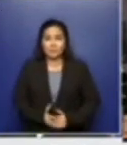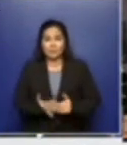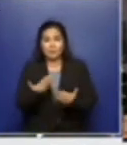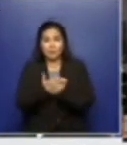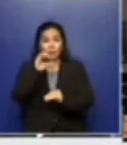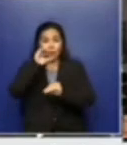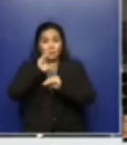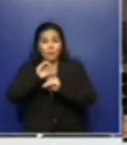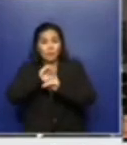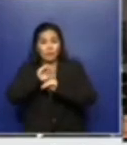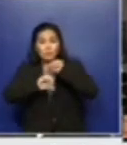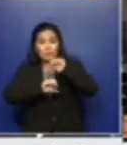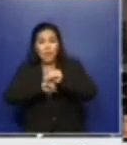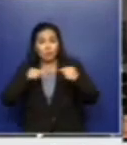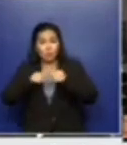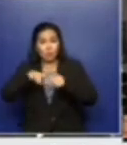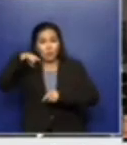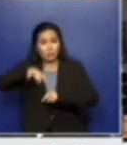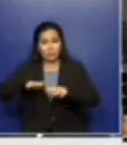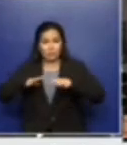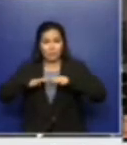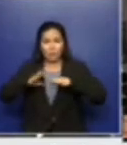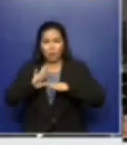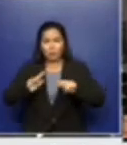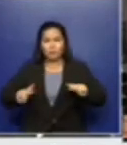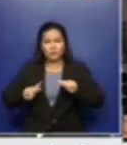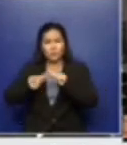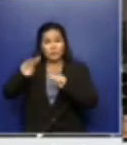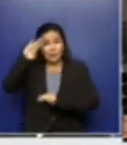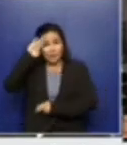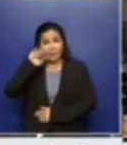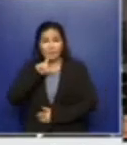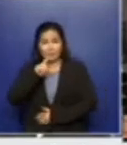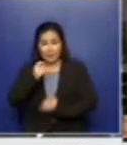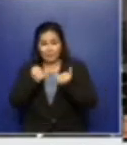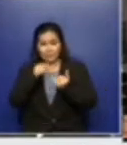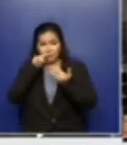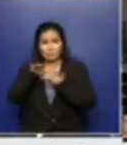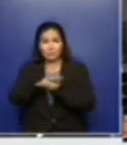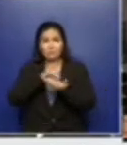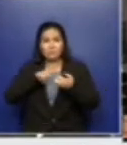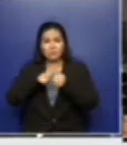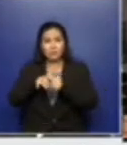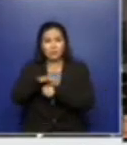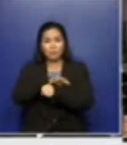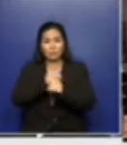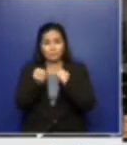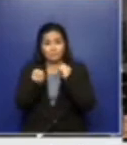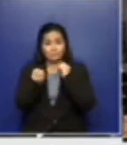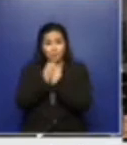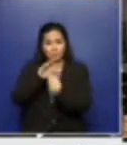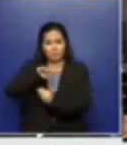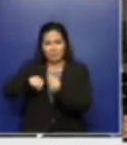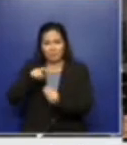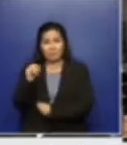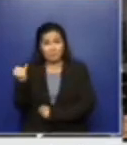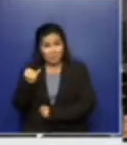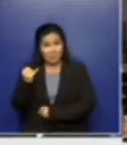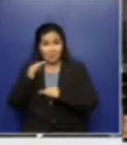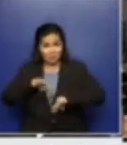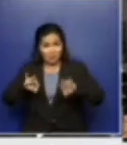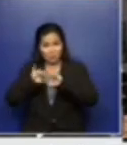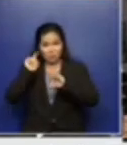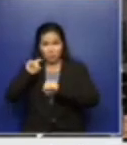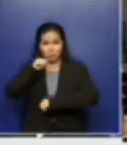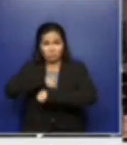ว่ามีความจำเป็นเร่งด่วนมากขนาดไหนในภาวะที่ประเทศเผชิญกับวิกฤตเศรษฐกิจแบบนี้คะถ้าท่านตอบว่าราย